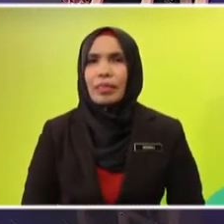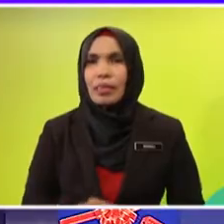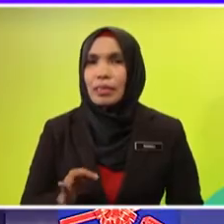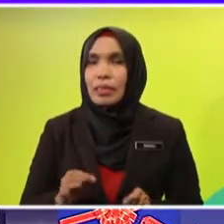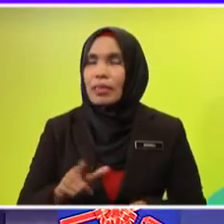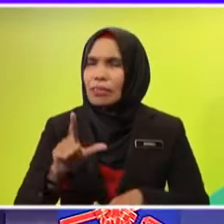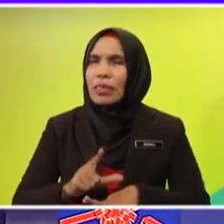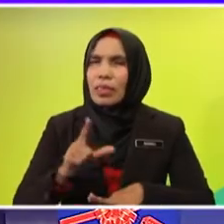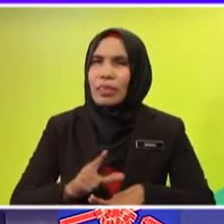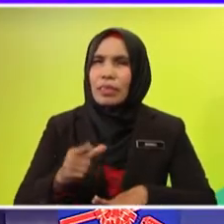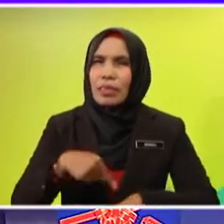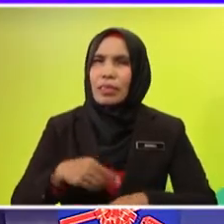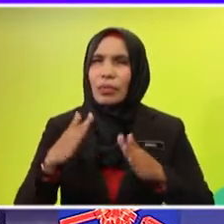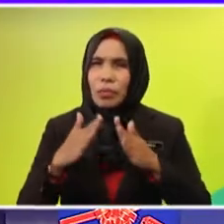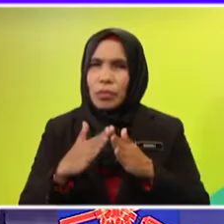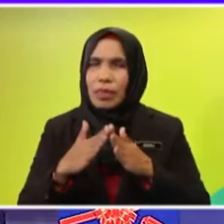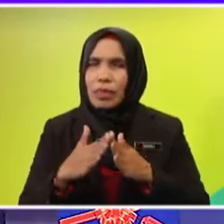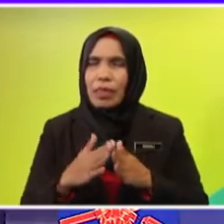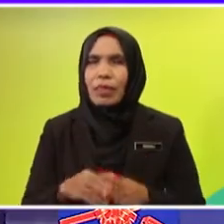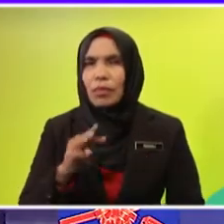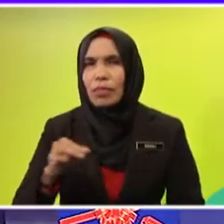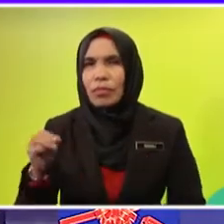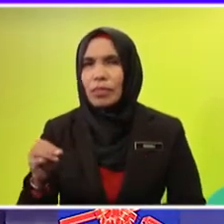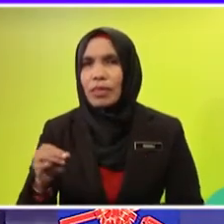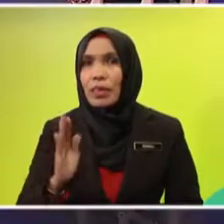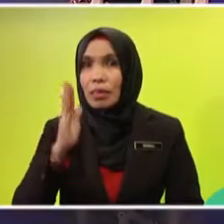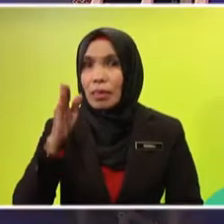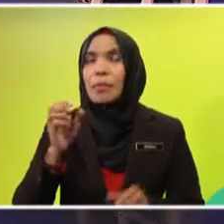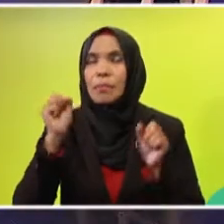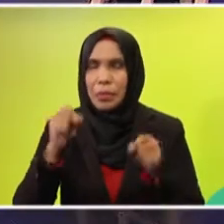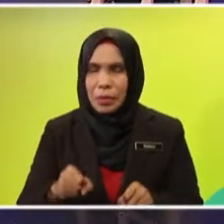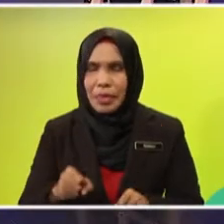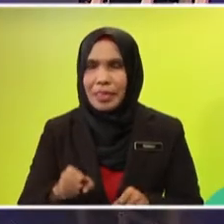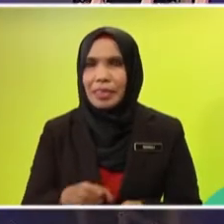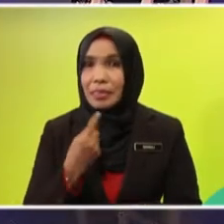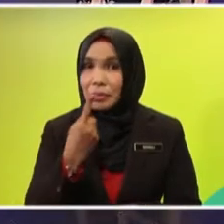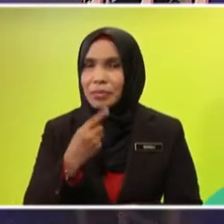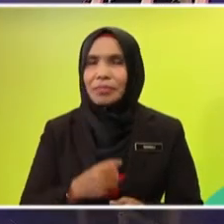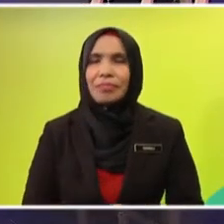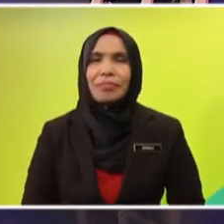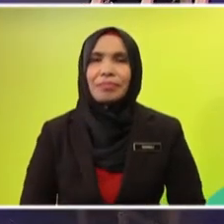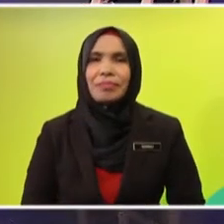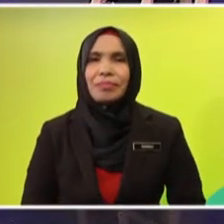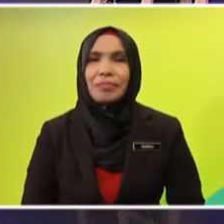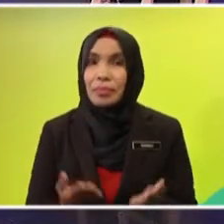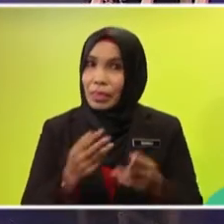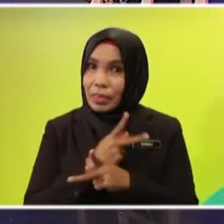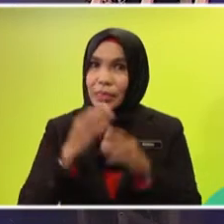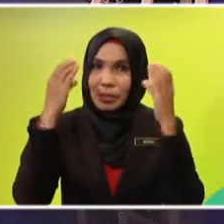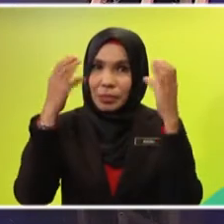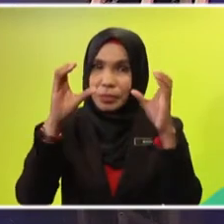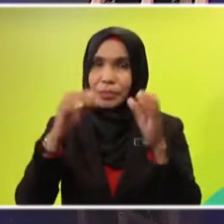muka Mereka lagi fasih membaca dan menyebut nombor ton Baiklah terima kasih atas pujian di dalam segmen yang kali ini